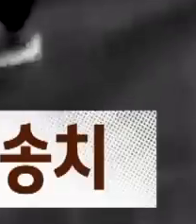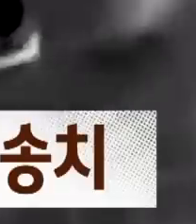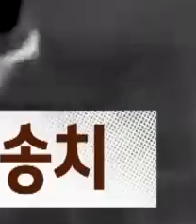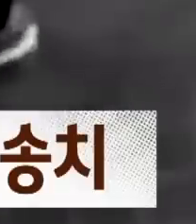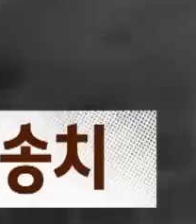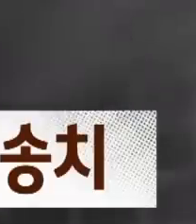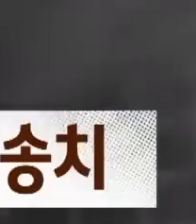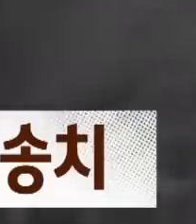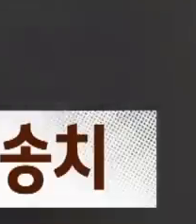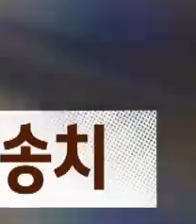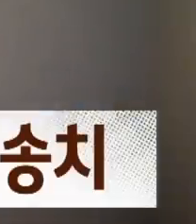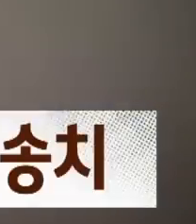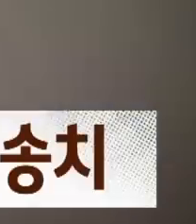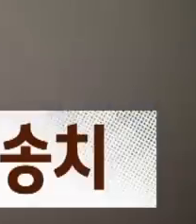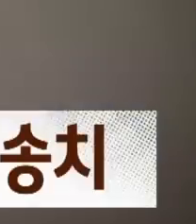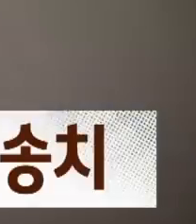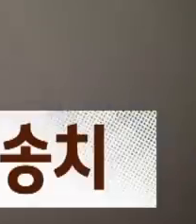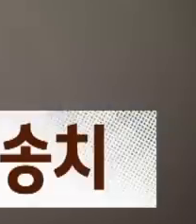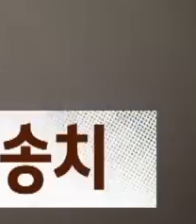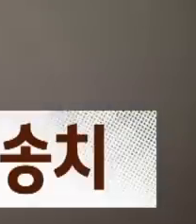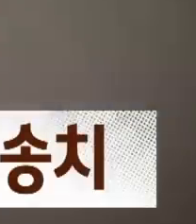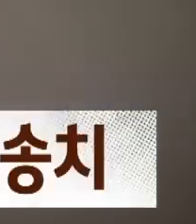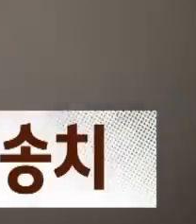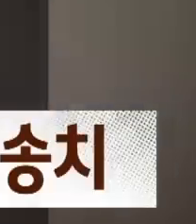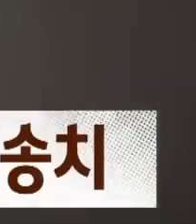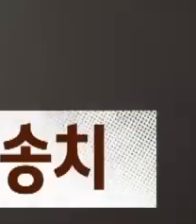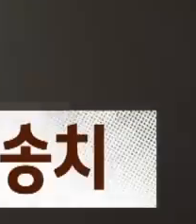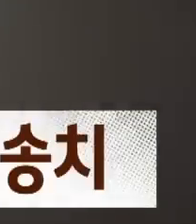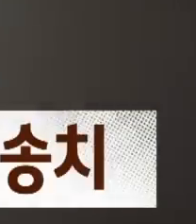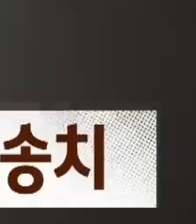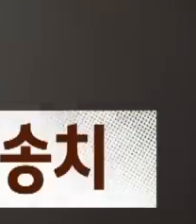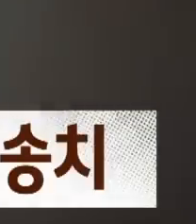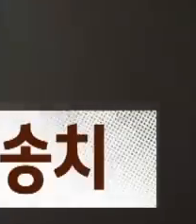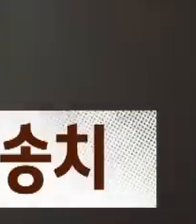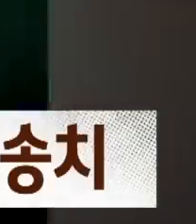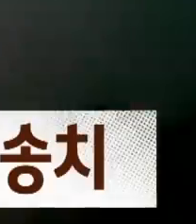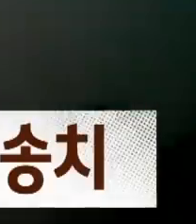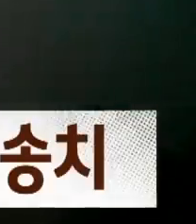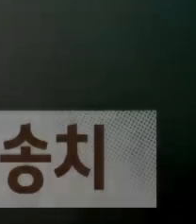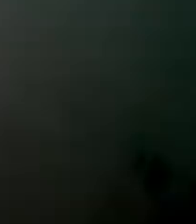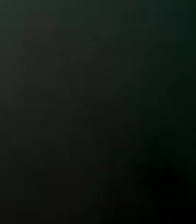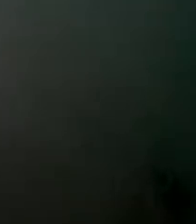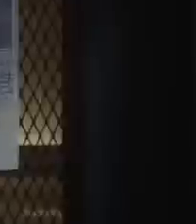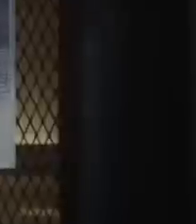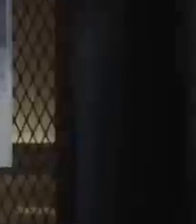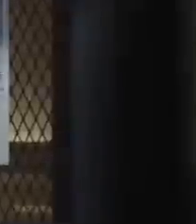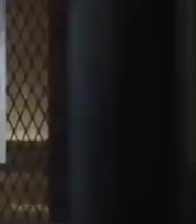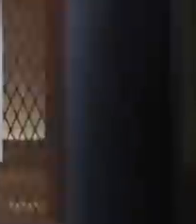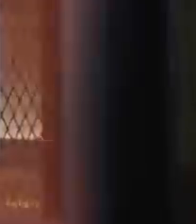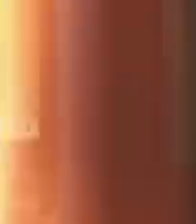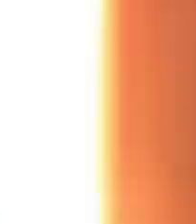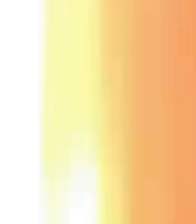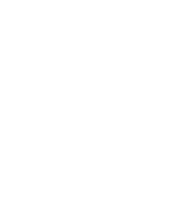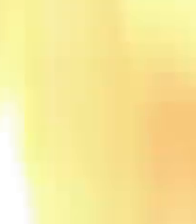체포됐습니다. 해당 유튜버는 폭행 논란을 인정하면서도 사실과 다르다고 해명했습니다.